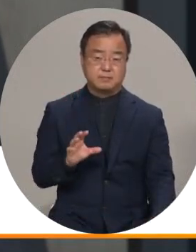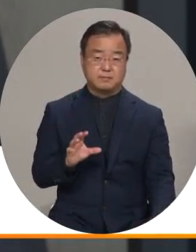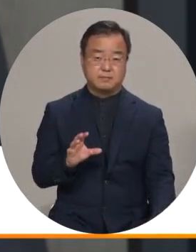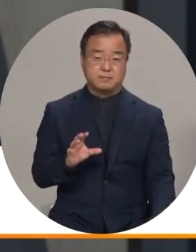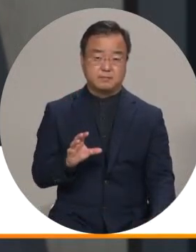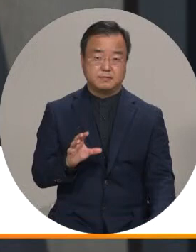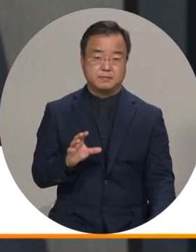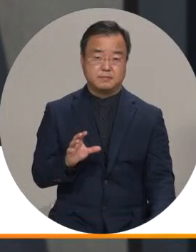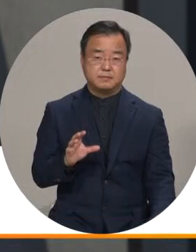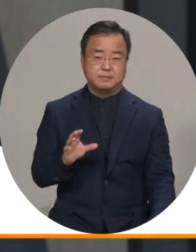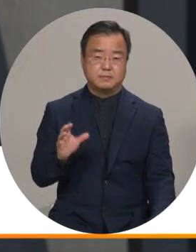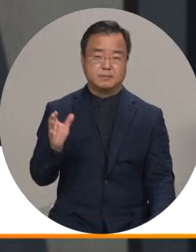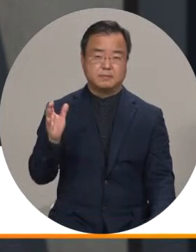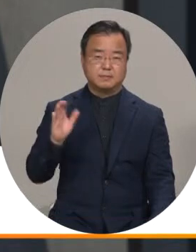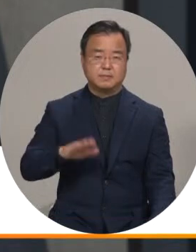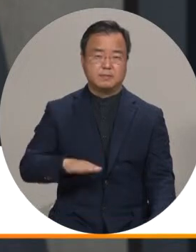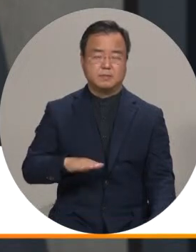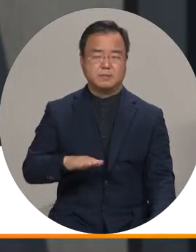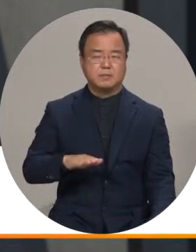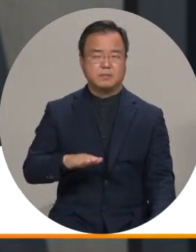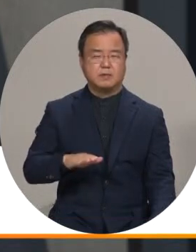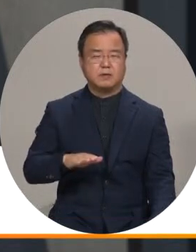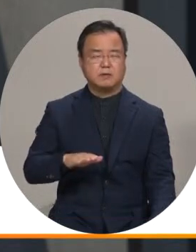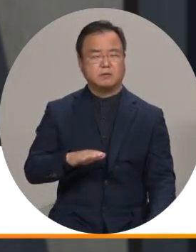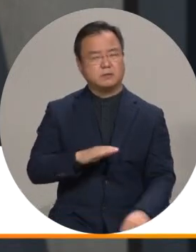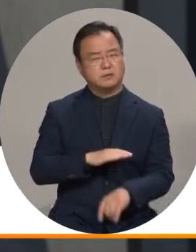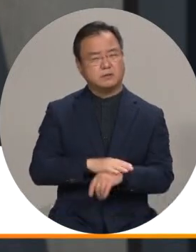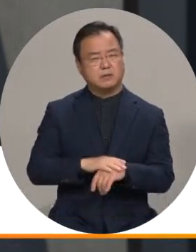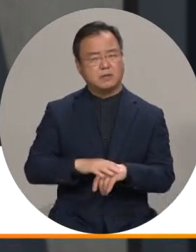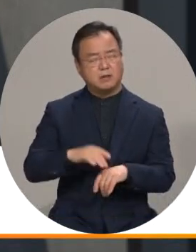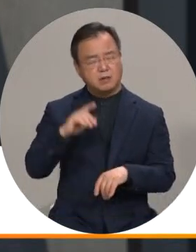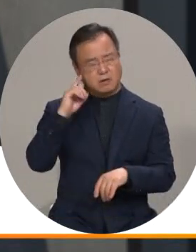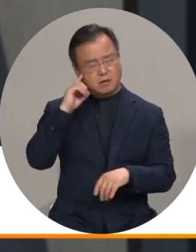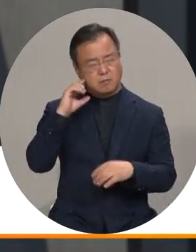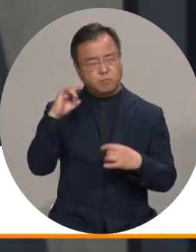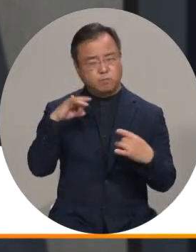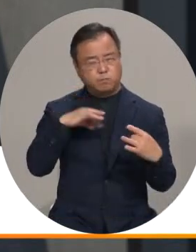있는데네 반복적으로 하는데도 잘 와닿지